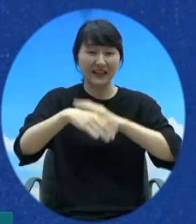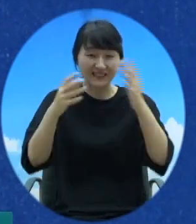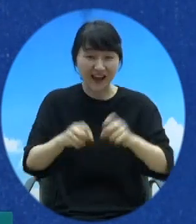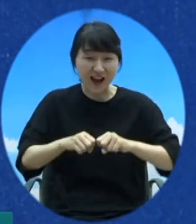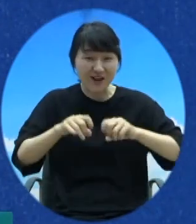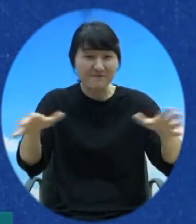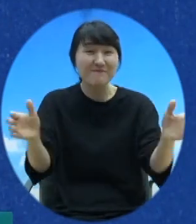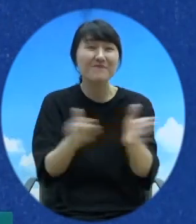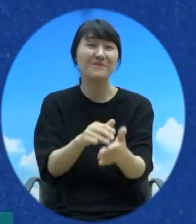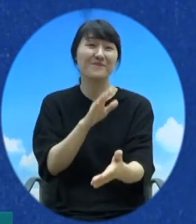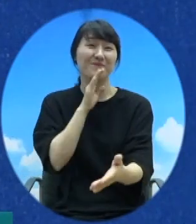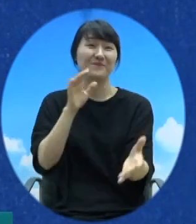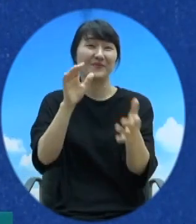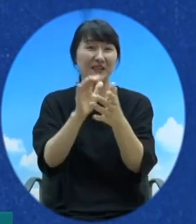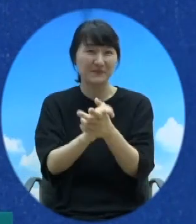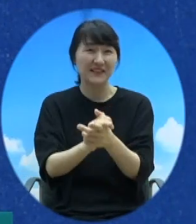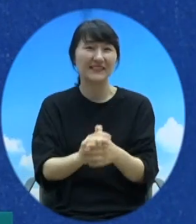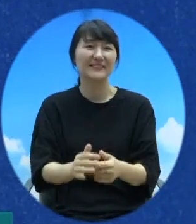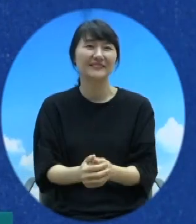아멘이죠.